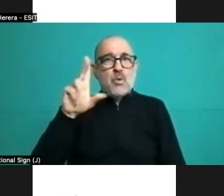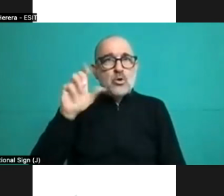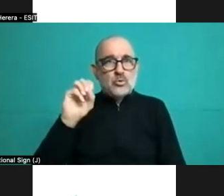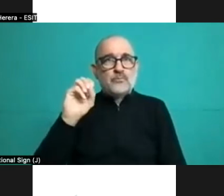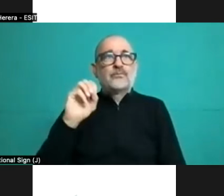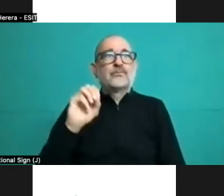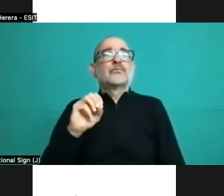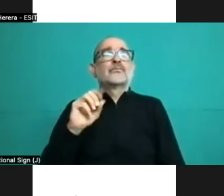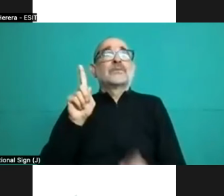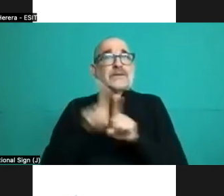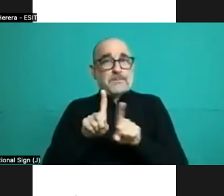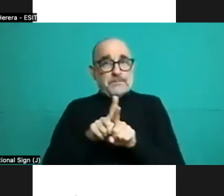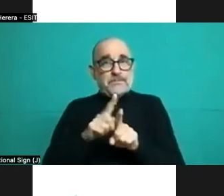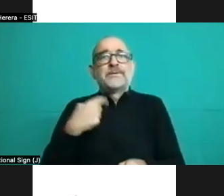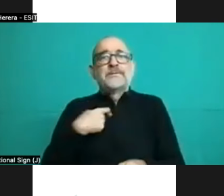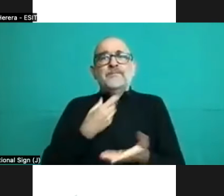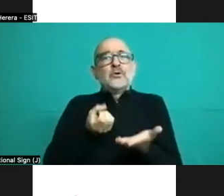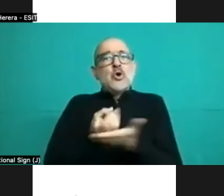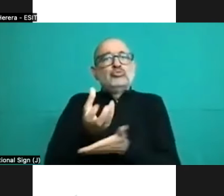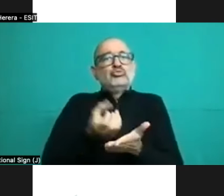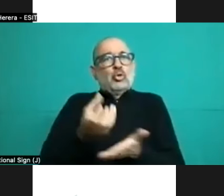conseillère à l'OMS.